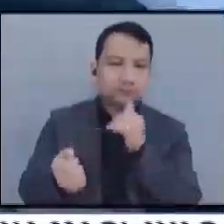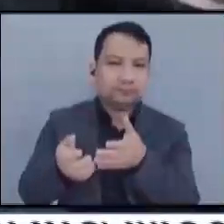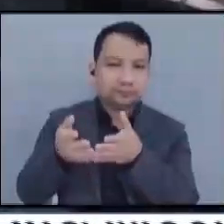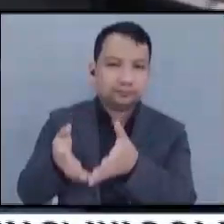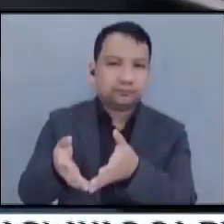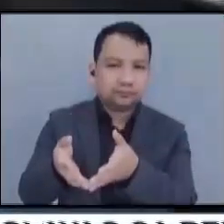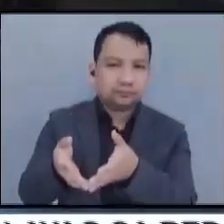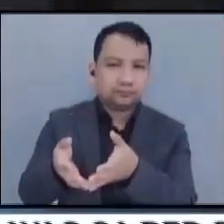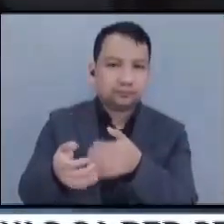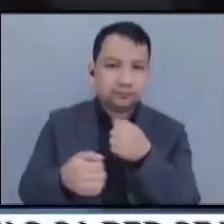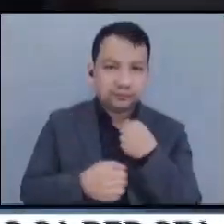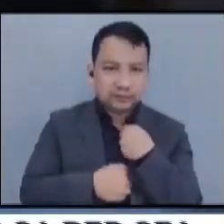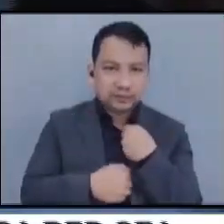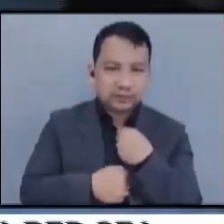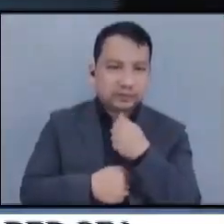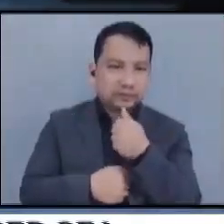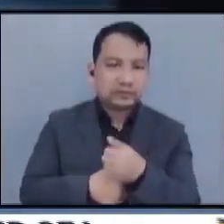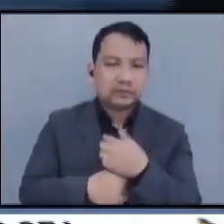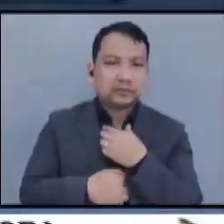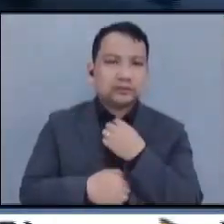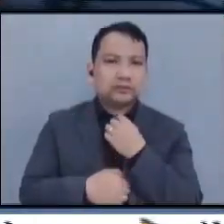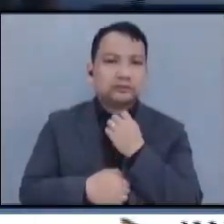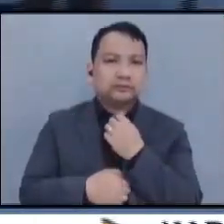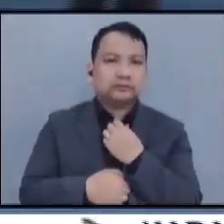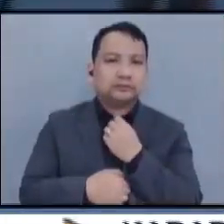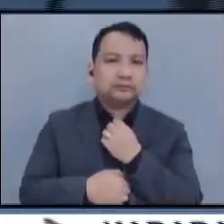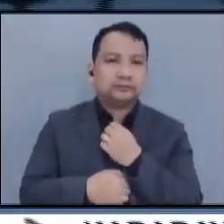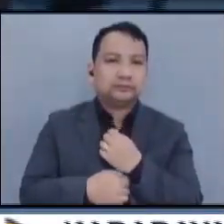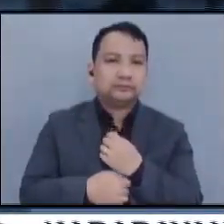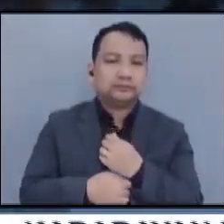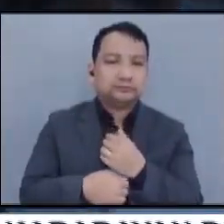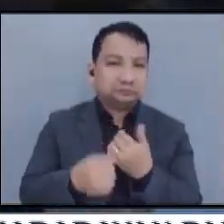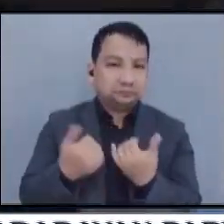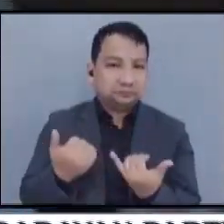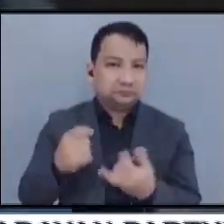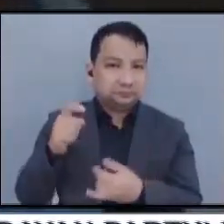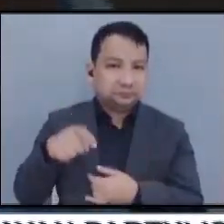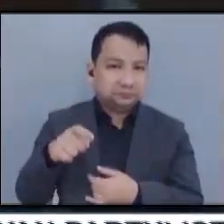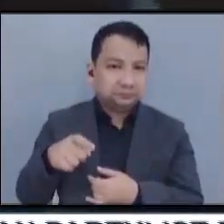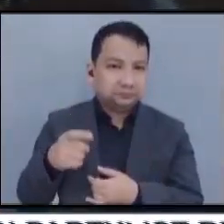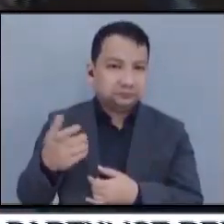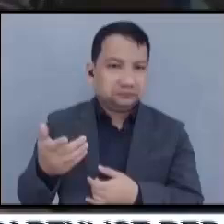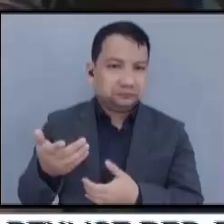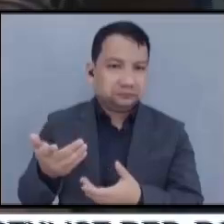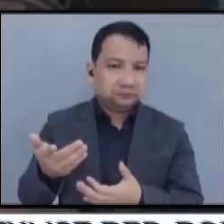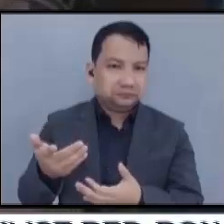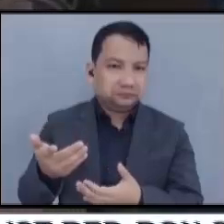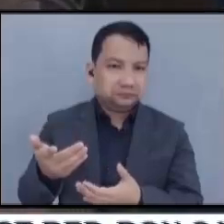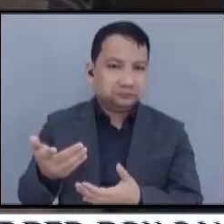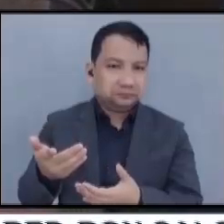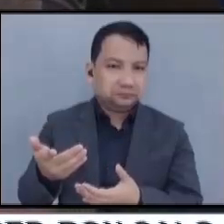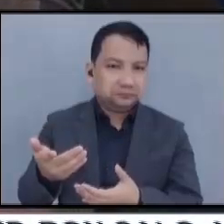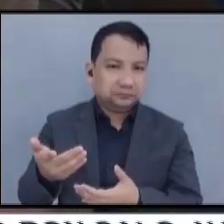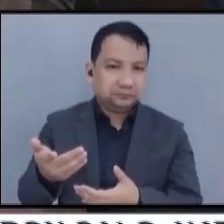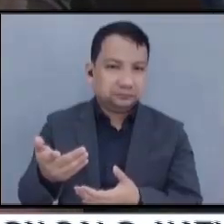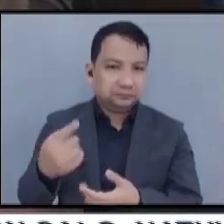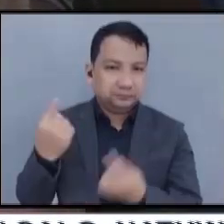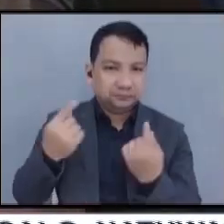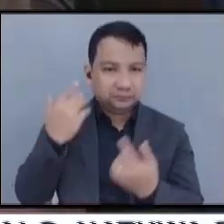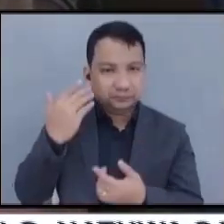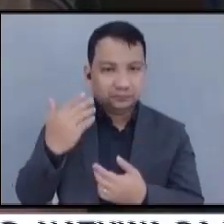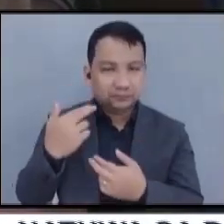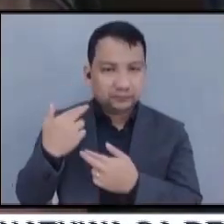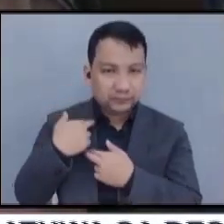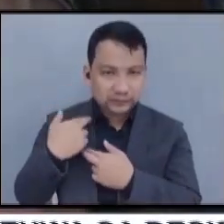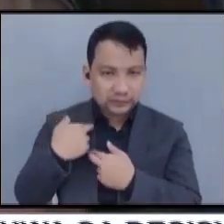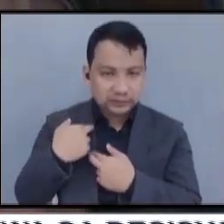mga sundalo we have to really be Uh Uh conscious of our obligations